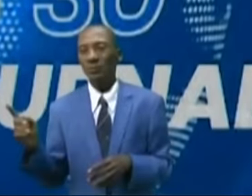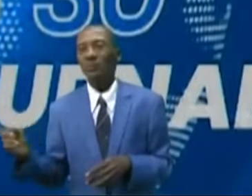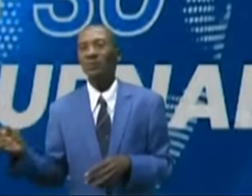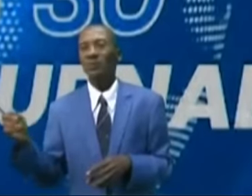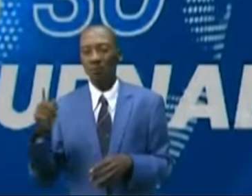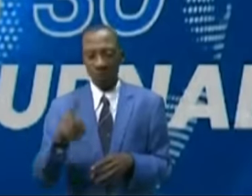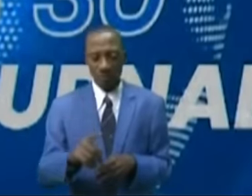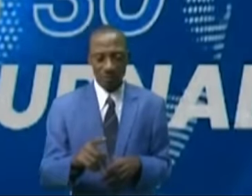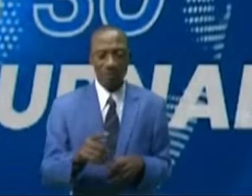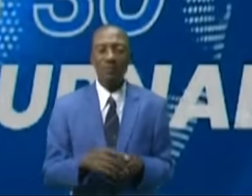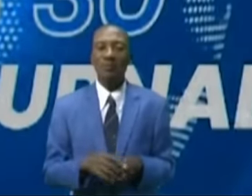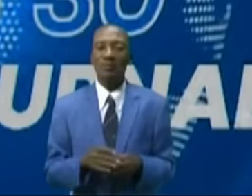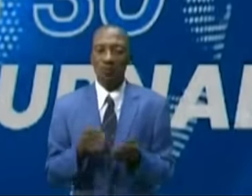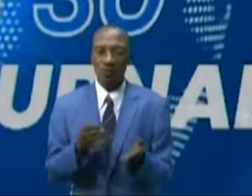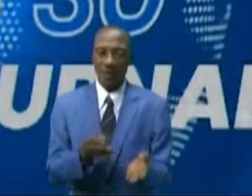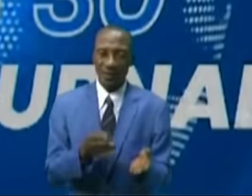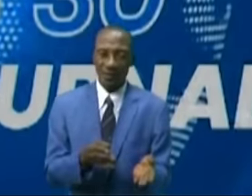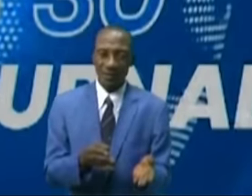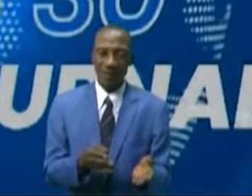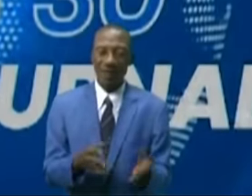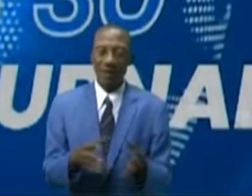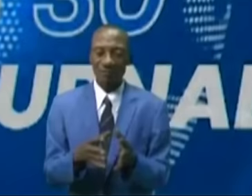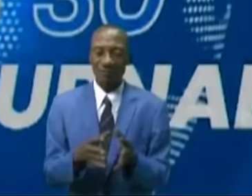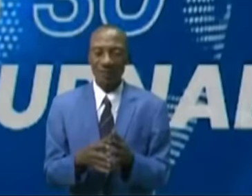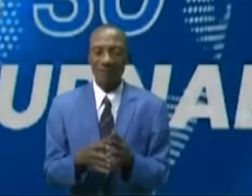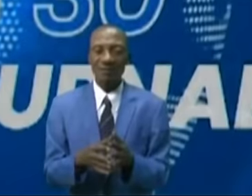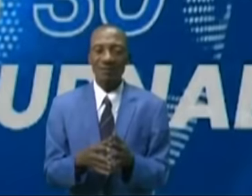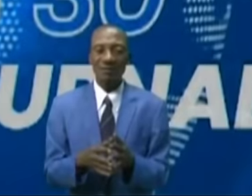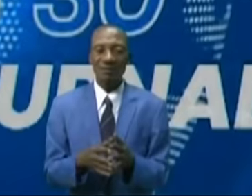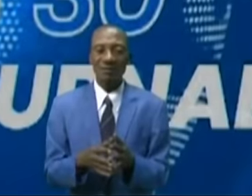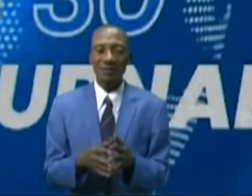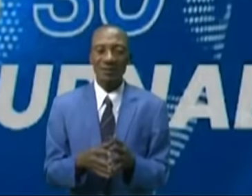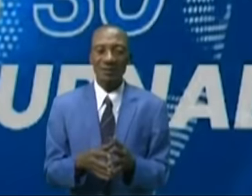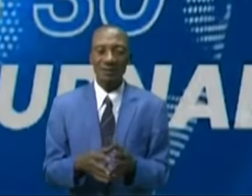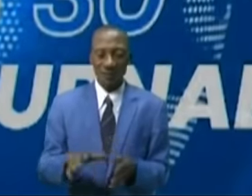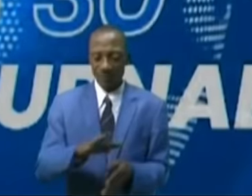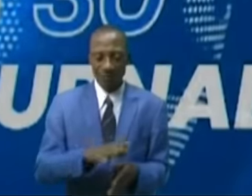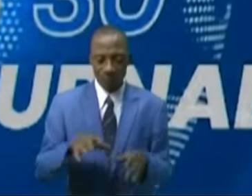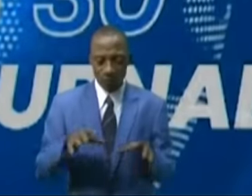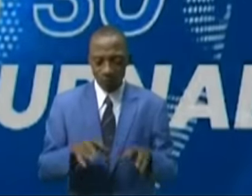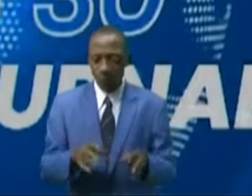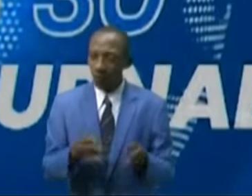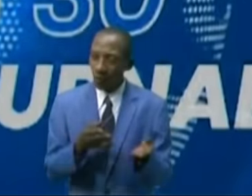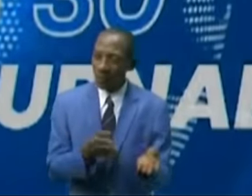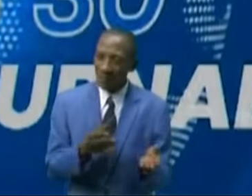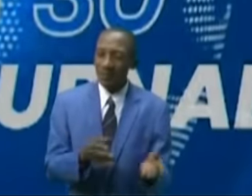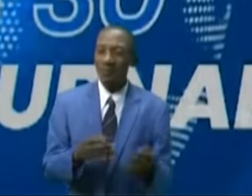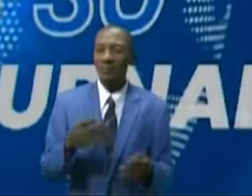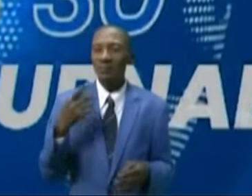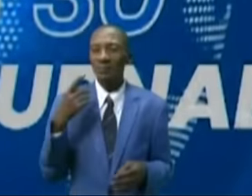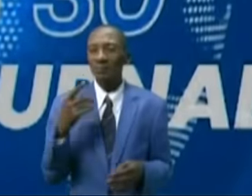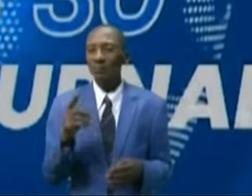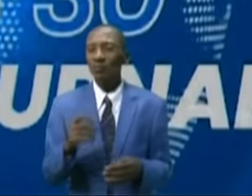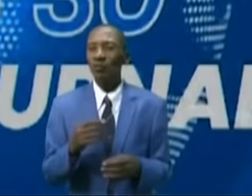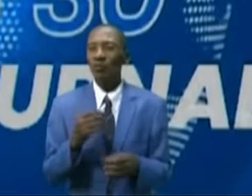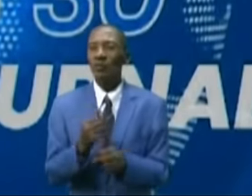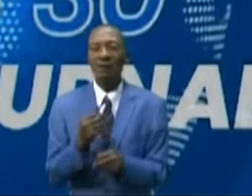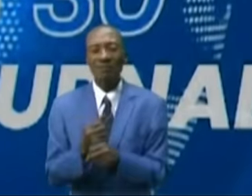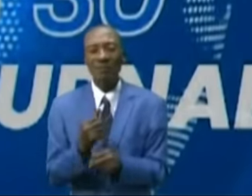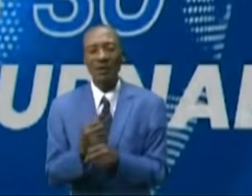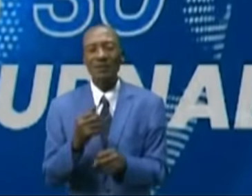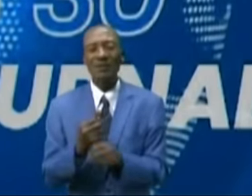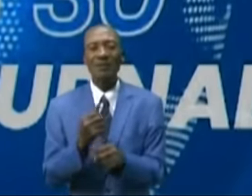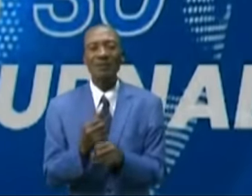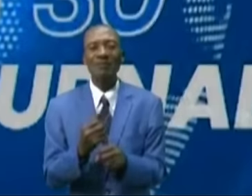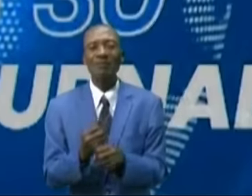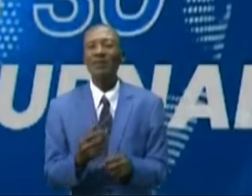à travers les noyaux des journalistes qu'accompagne l'ambassade de France en République démocratique du